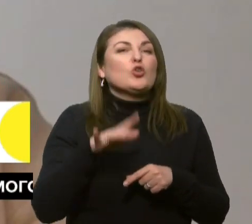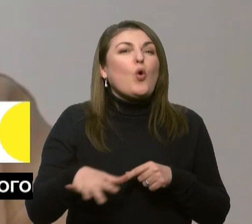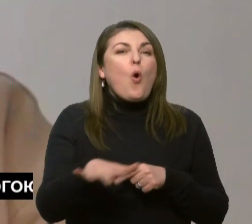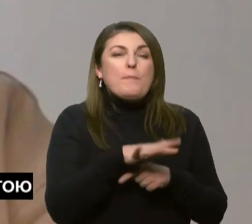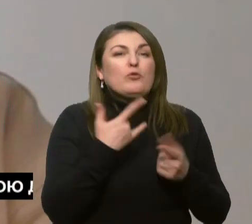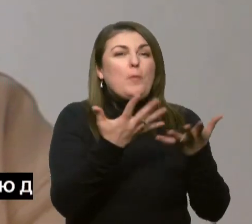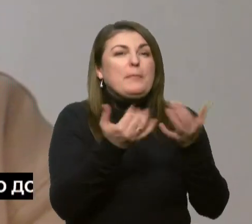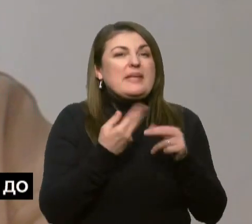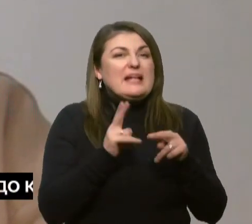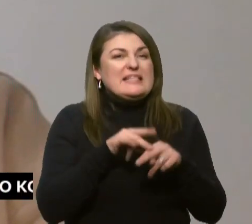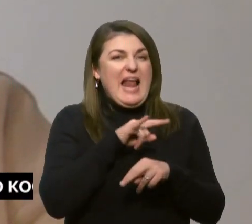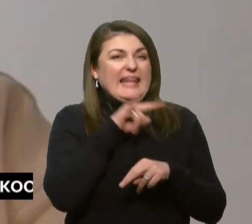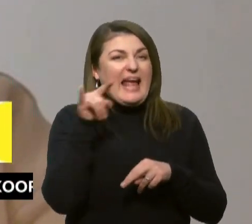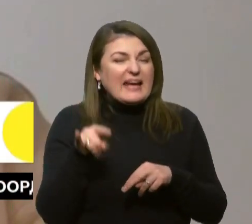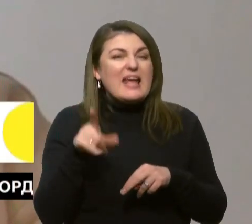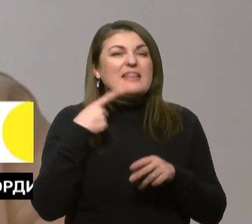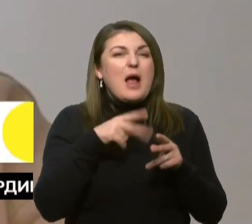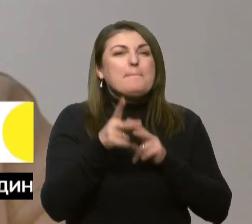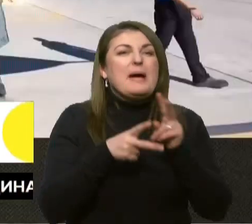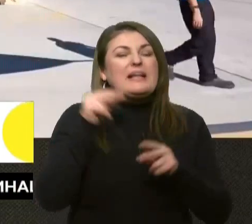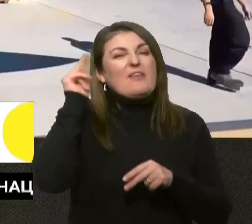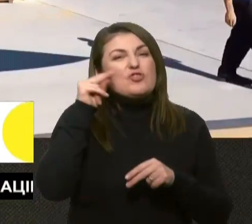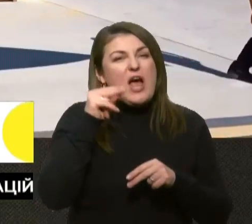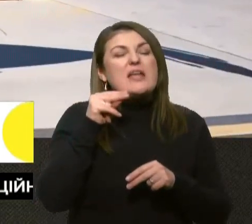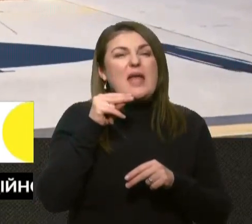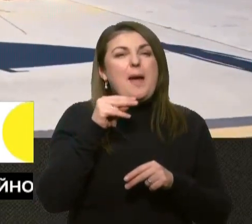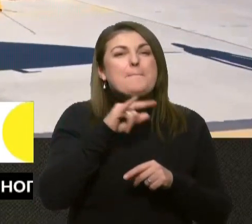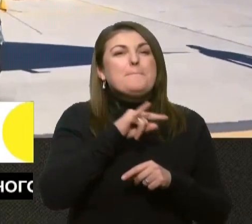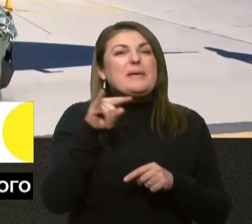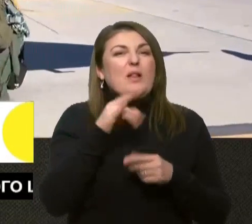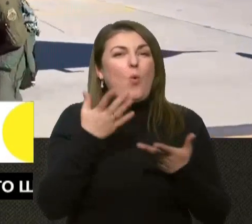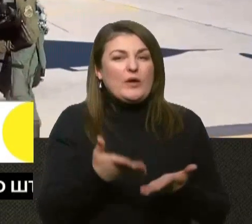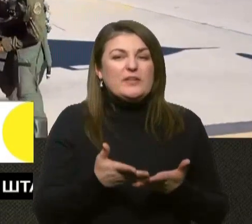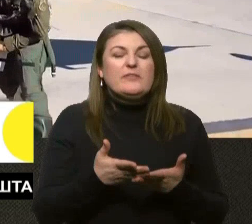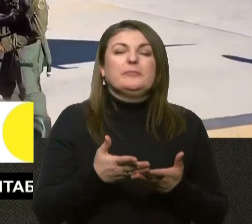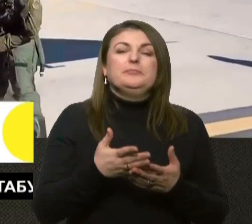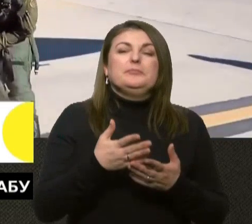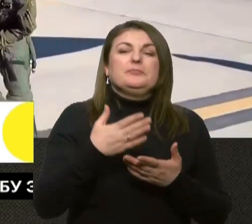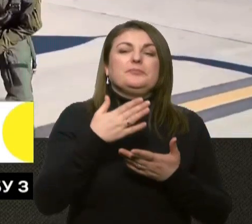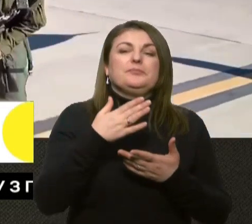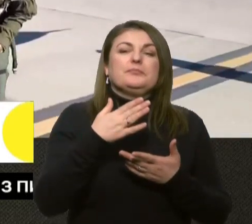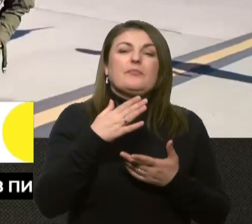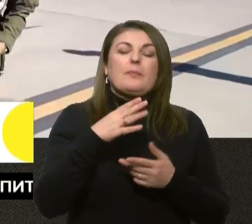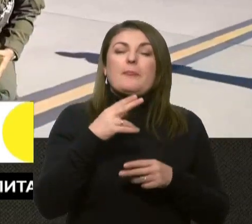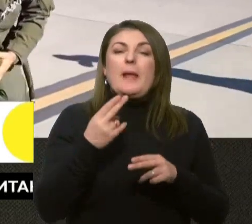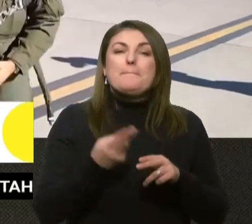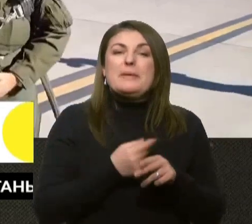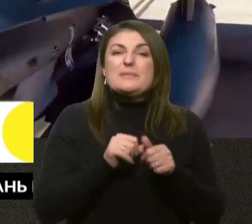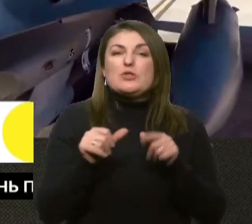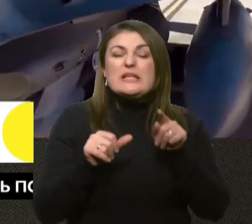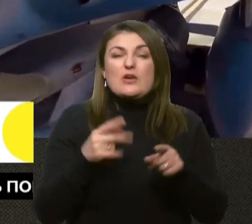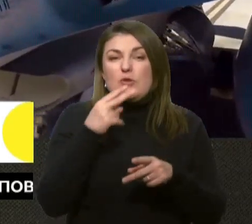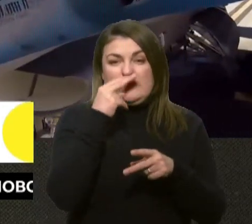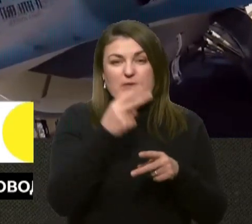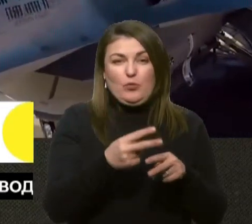цих літаків, так само і перенавчання пілотів, і інженерно-технічного складу та офіцерів бойового управління. Безпосередньо, що